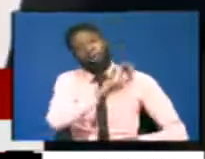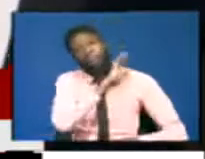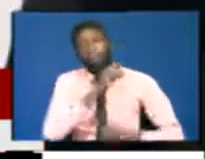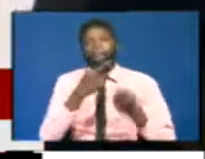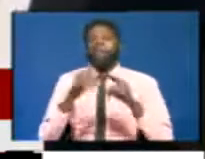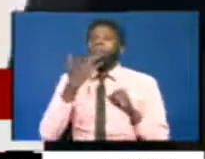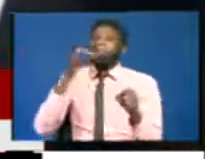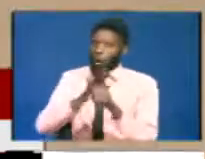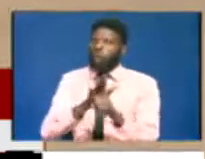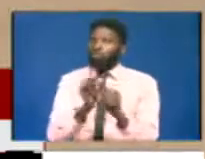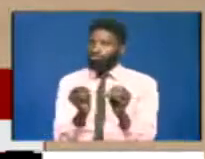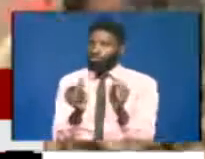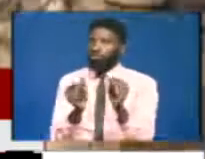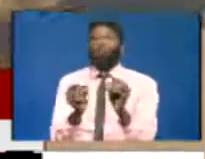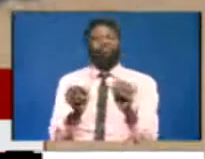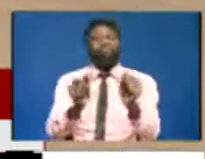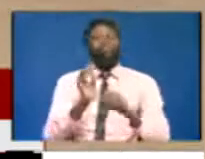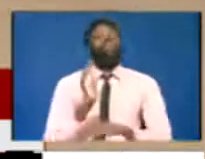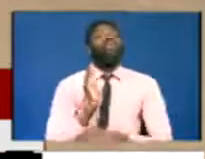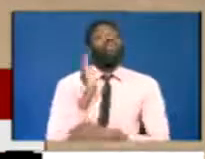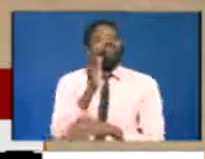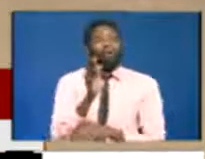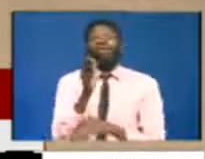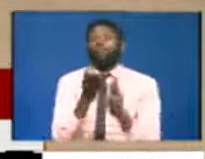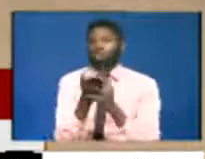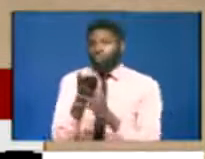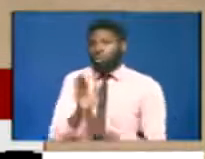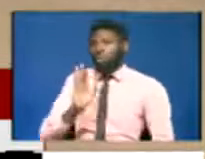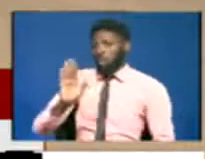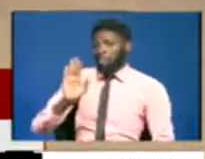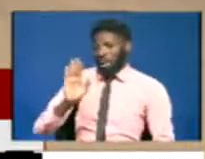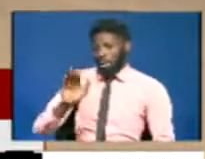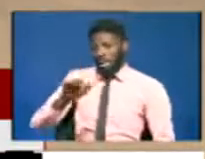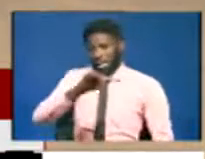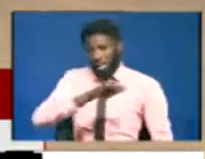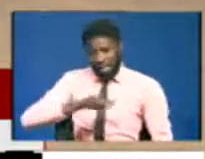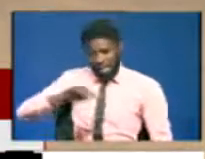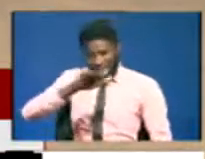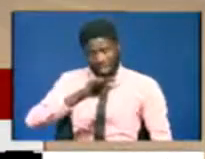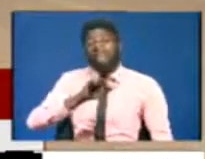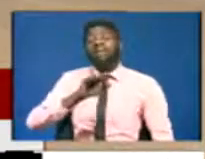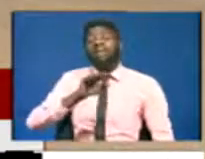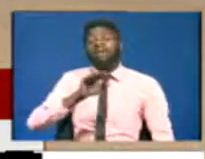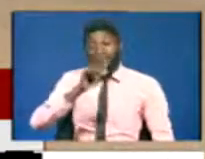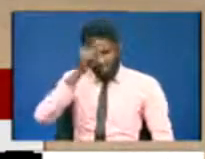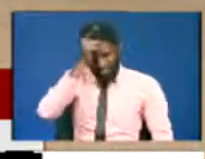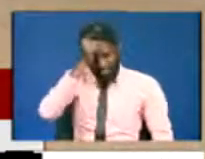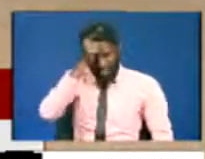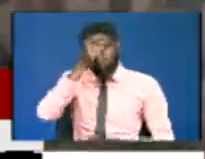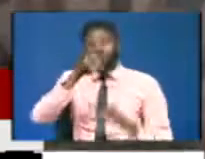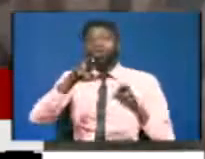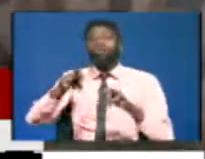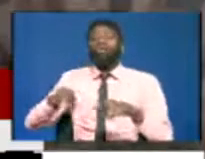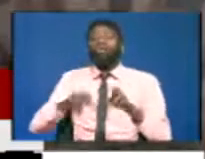kasoro hiyo itarekebishwa kwa uhisani wa halmashauri ya usimamizi wa barabara katika maeneo ya mashambani nchini, huku serikali